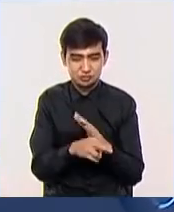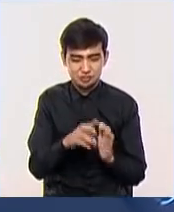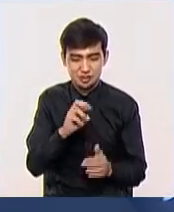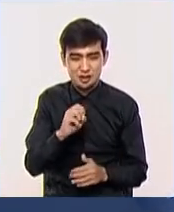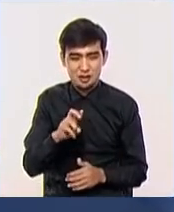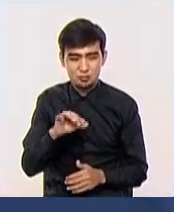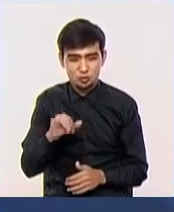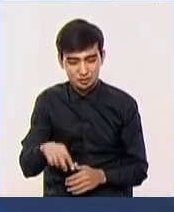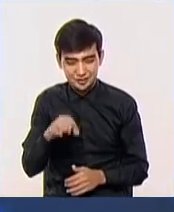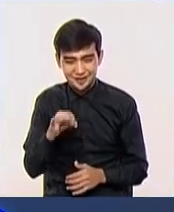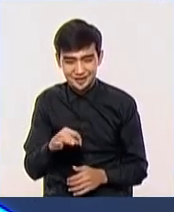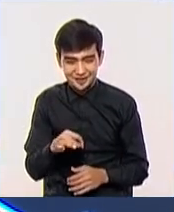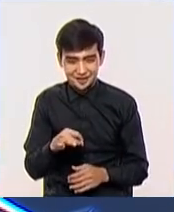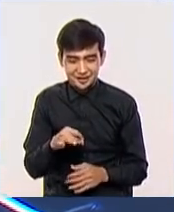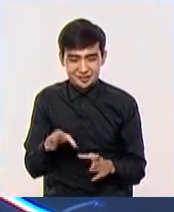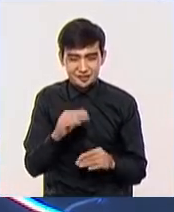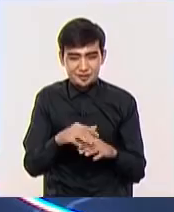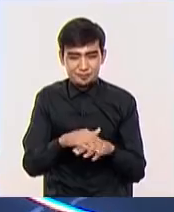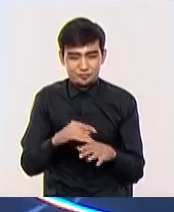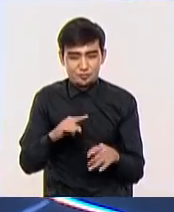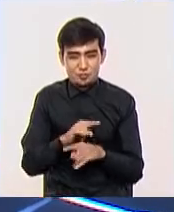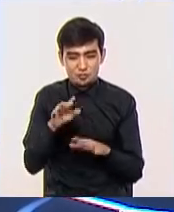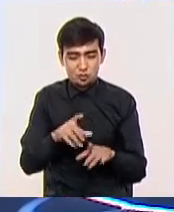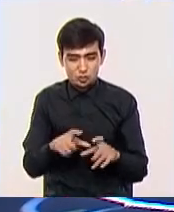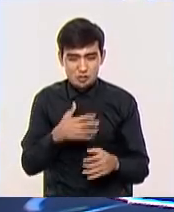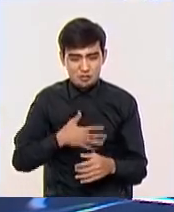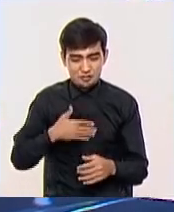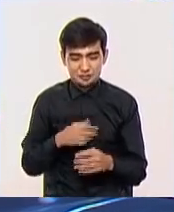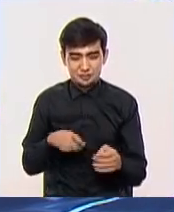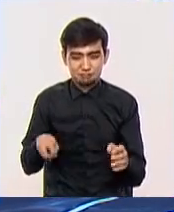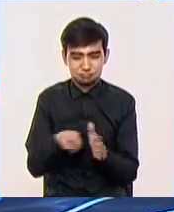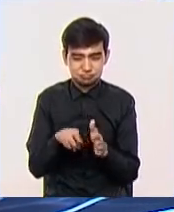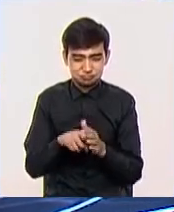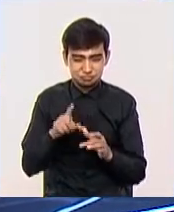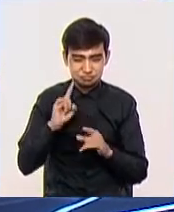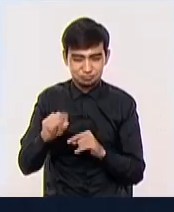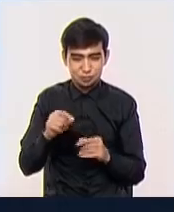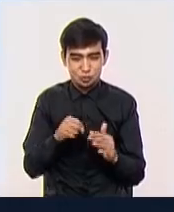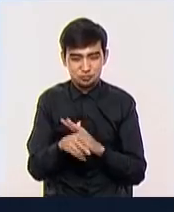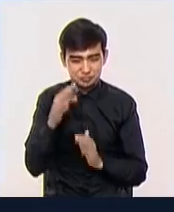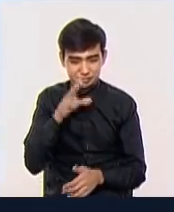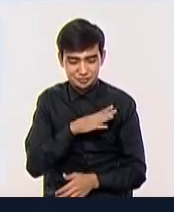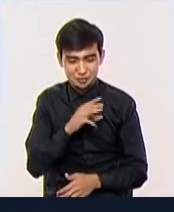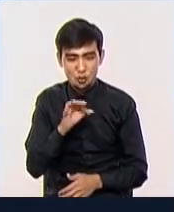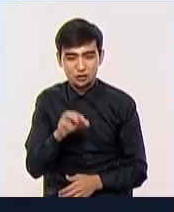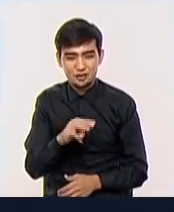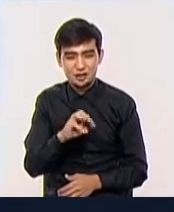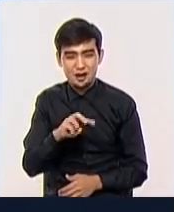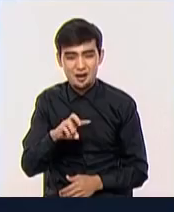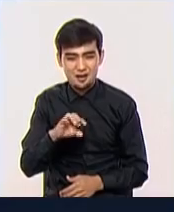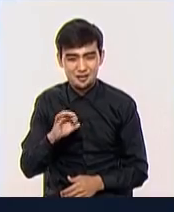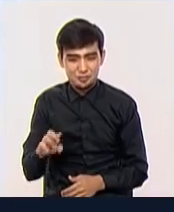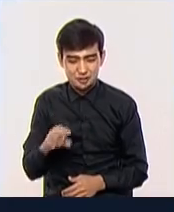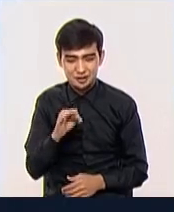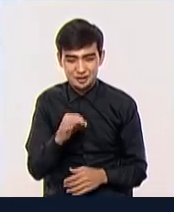Тем временем в международном аэропорту люди в панике пытались сесть на самолеты, чтобы бежать от талибов. Американские солдаты вынуждены